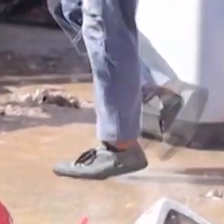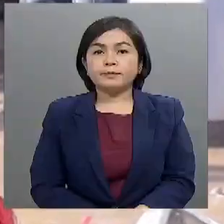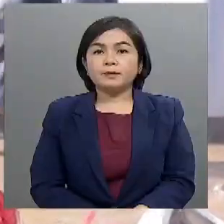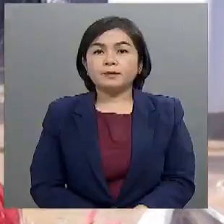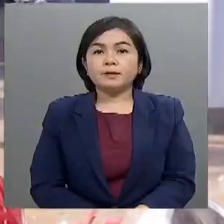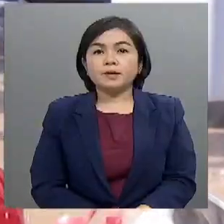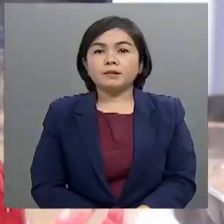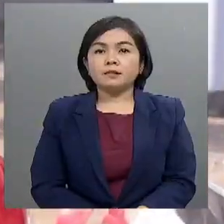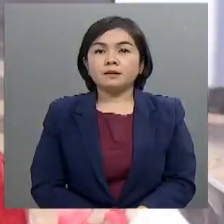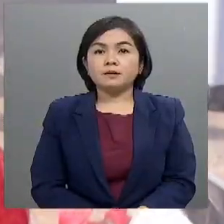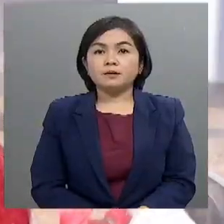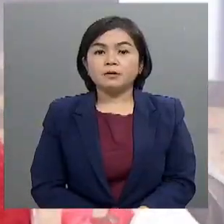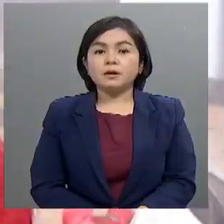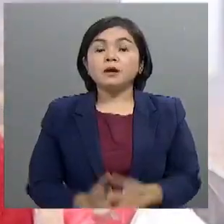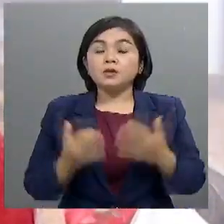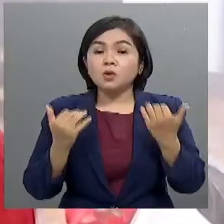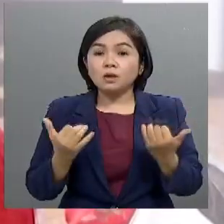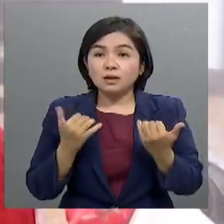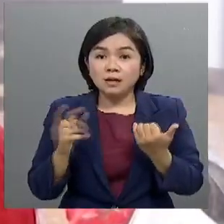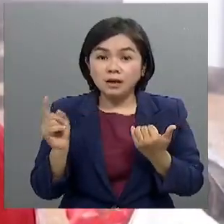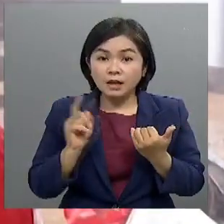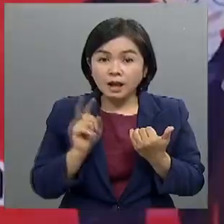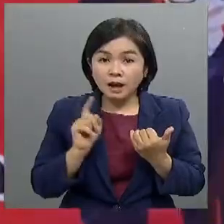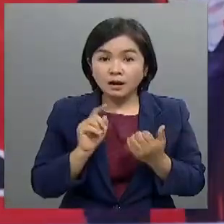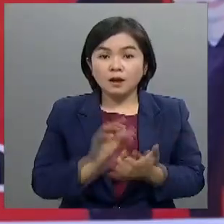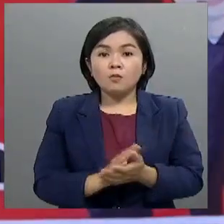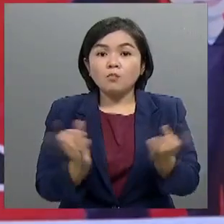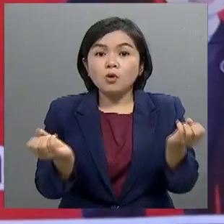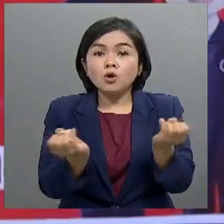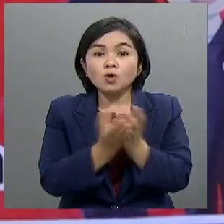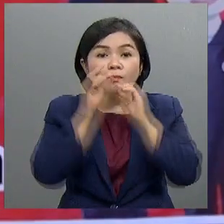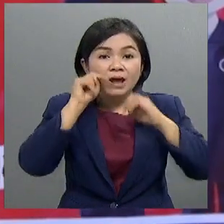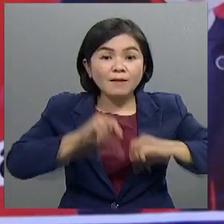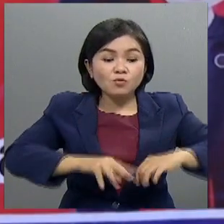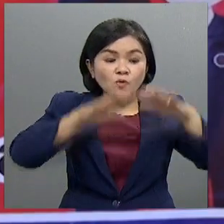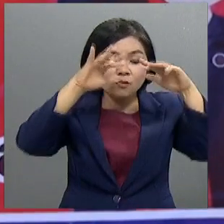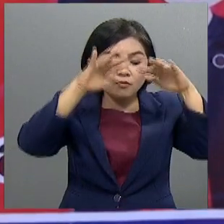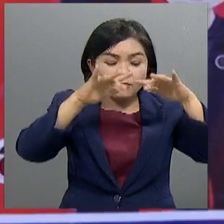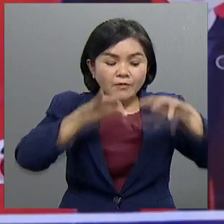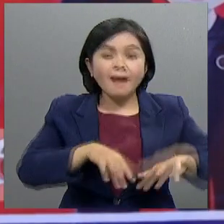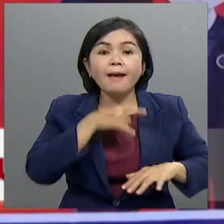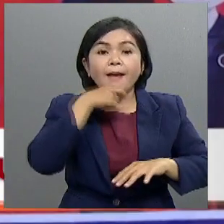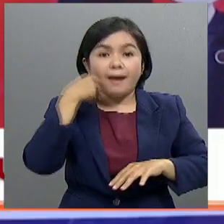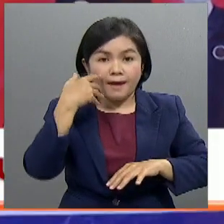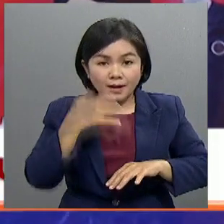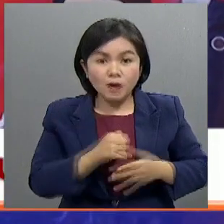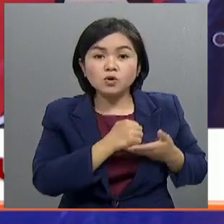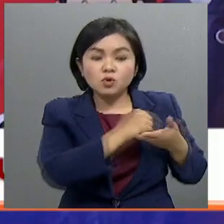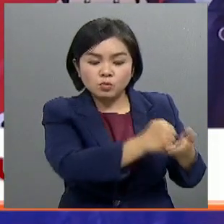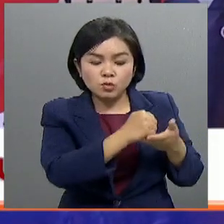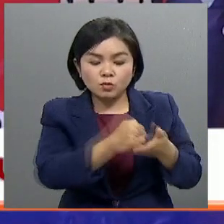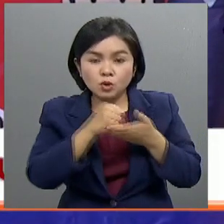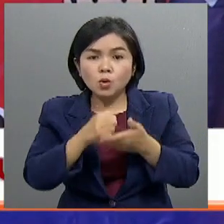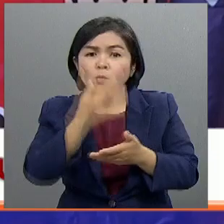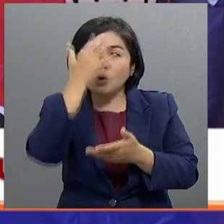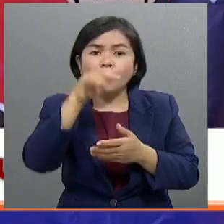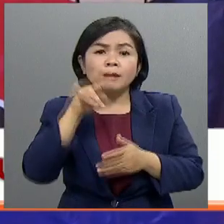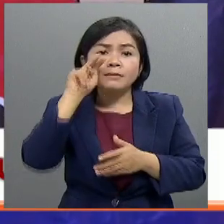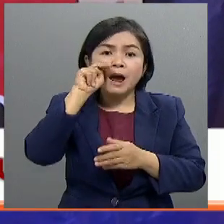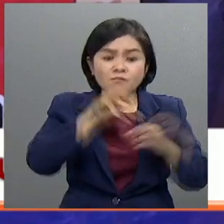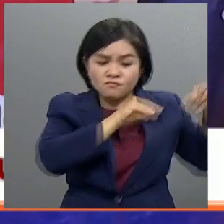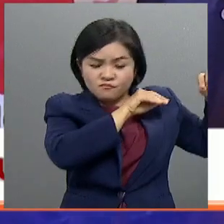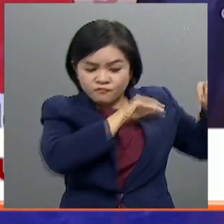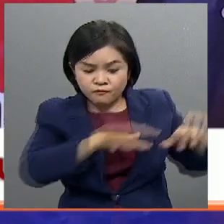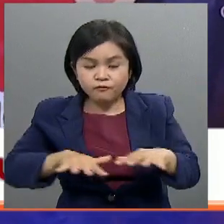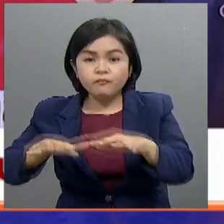ช่วงนี้อยู่ในการฟื้นฟูความเสียหายครับหลังเกิดน้ำป่าไหลหลากและน้ำท่วมอย่างฉับพลันในพื้นที่อำเภอเวียงสาจังหวัดน่าน